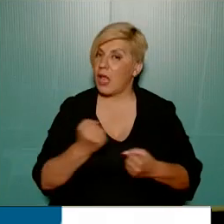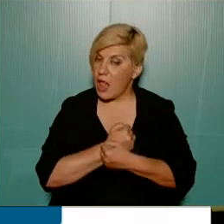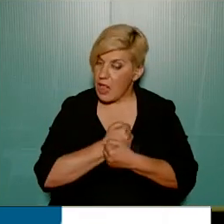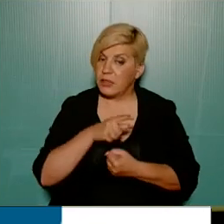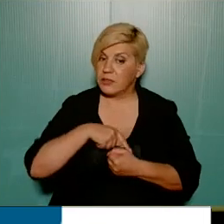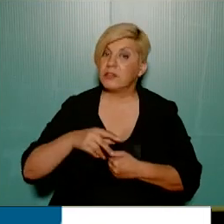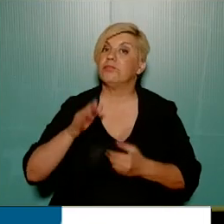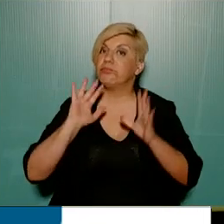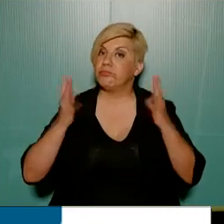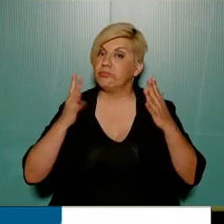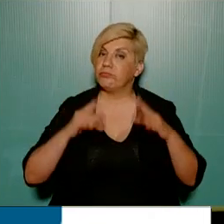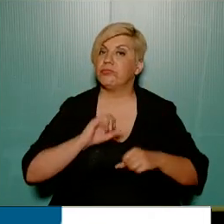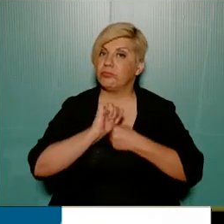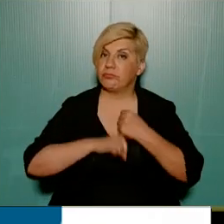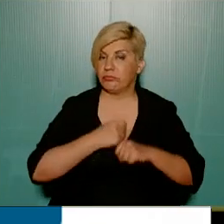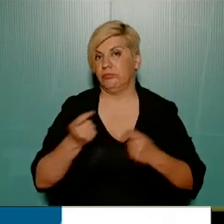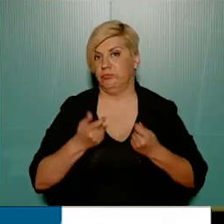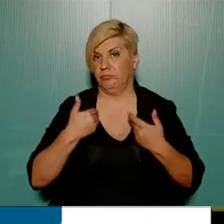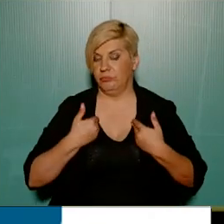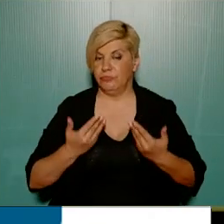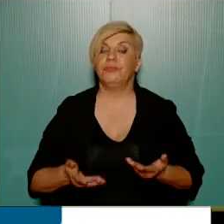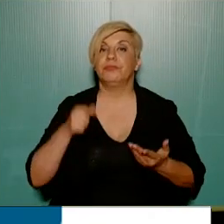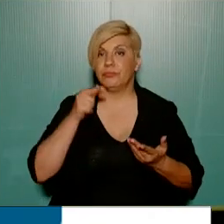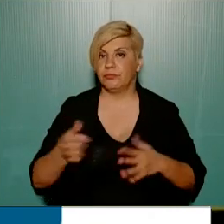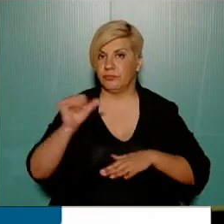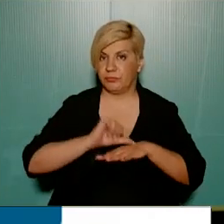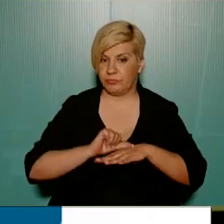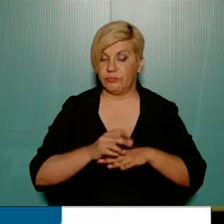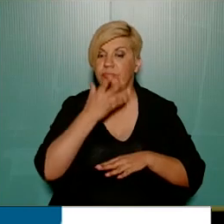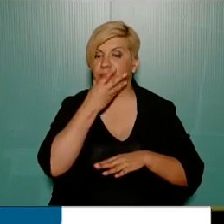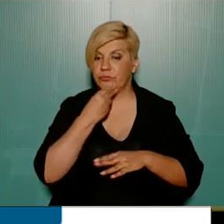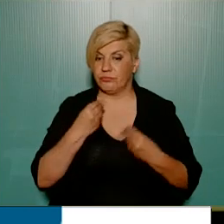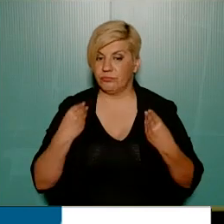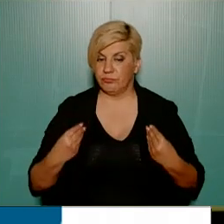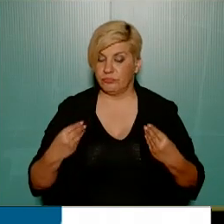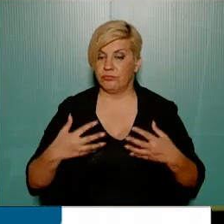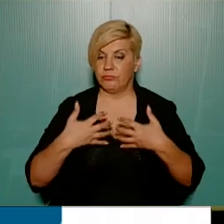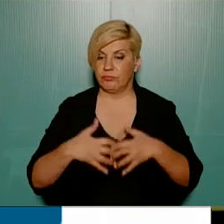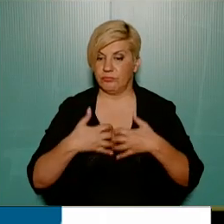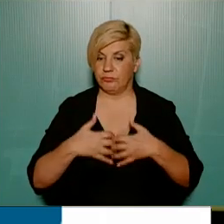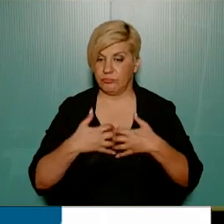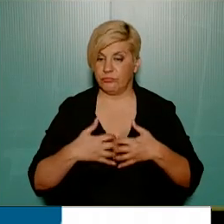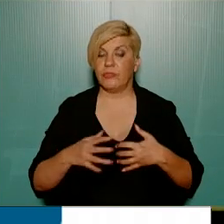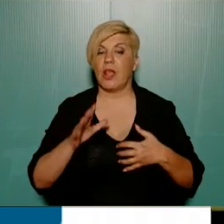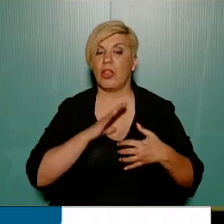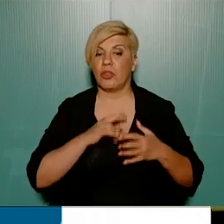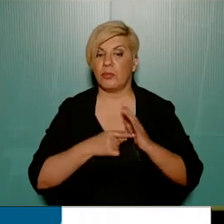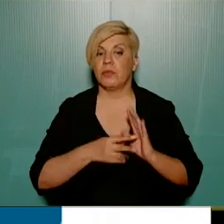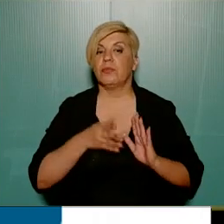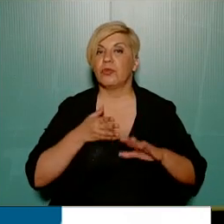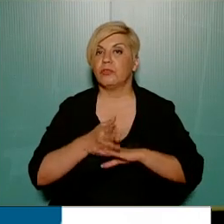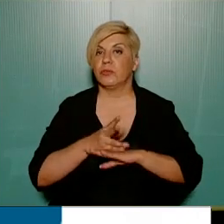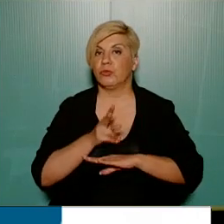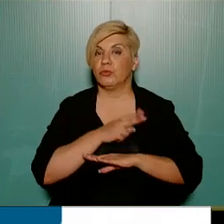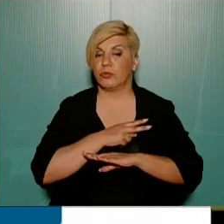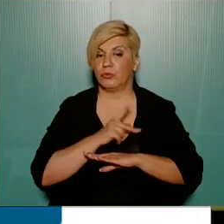και επικροτεί την προσπάθεια την οποία κάνουμε για μια πόλη ευπρεπή, λειτουργική, μα πάνω απ' όλα ανθρώπινη και προσβάσιμη σε